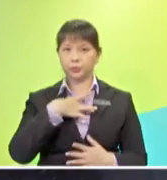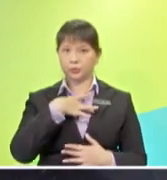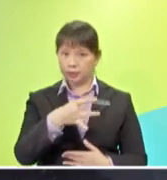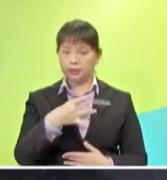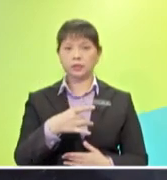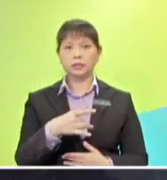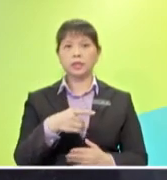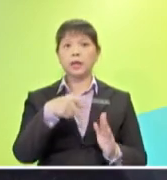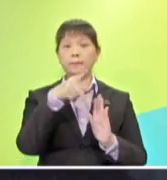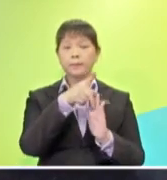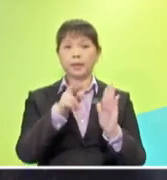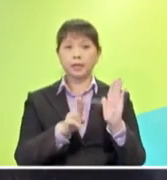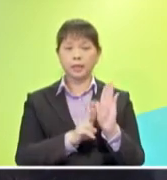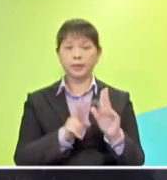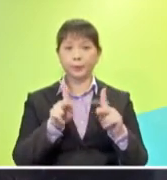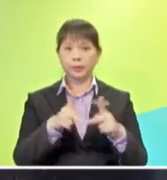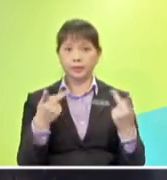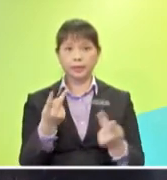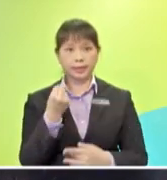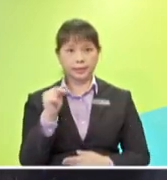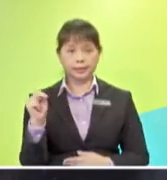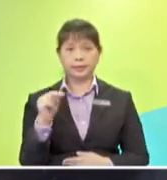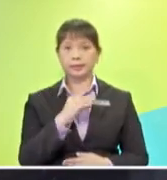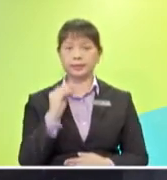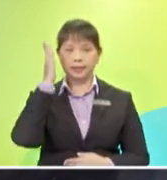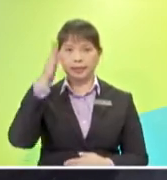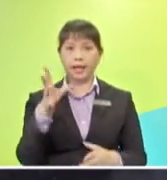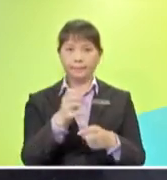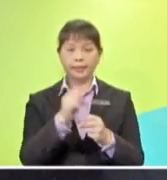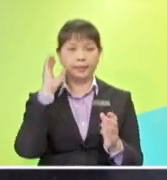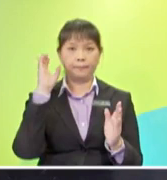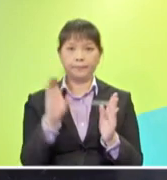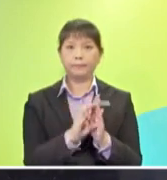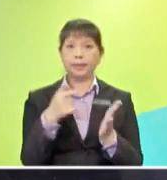Cikgu maka saya ambil gambar di perpustakaan di sini